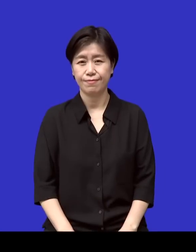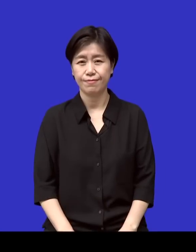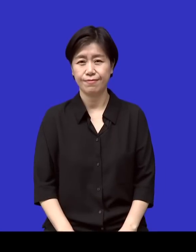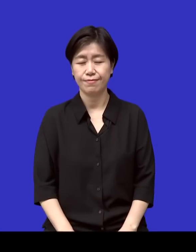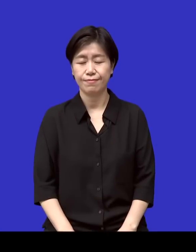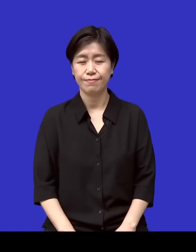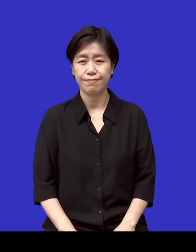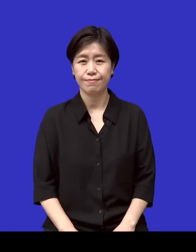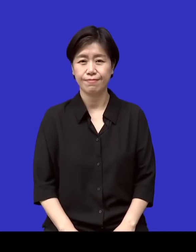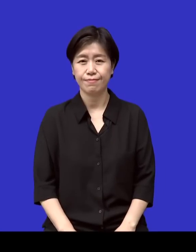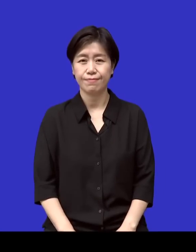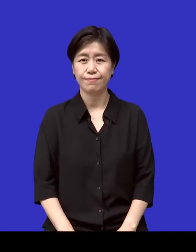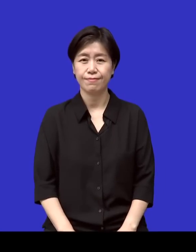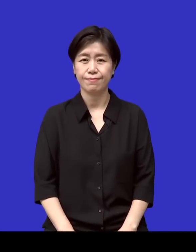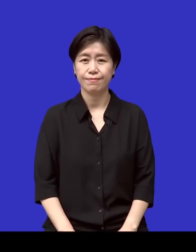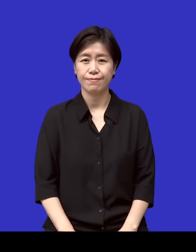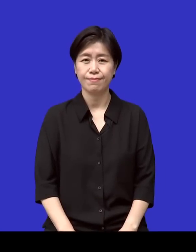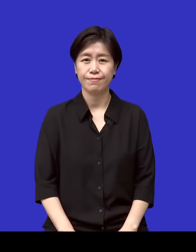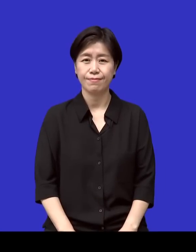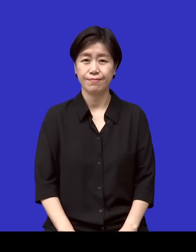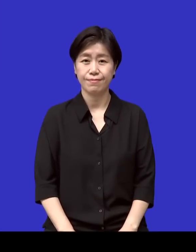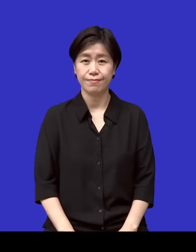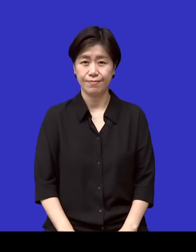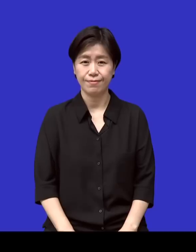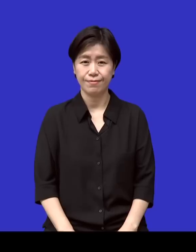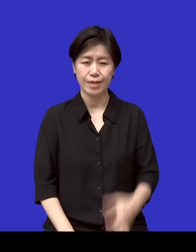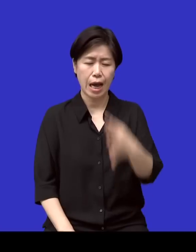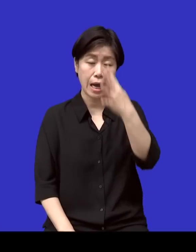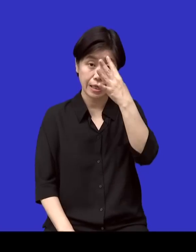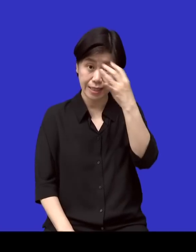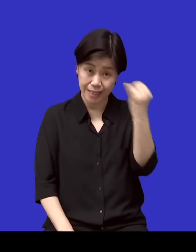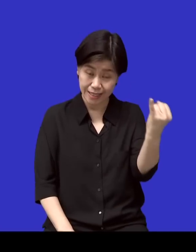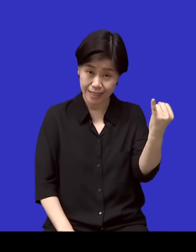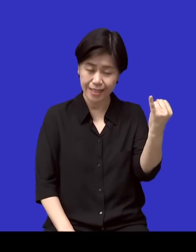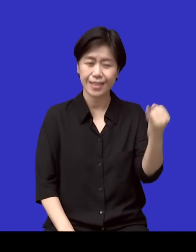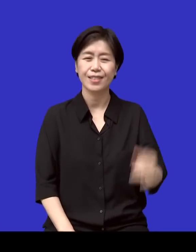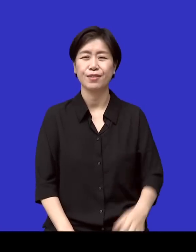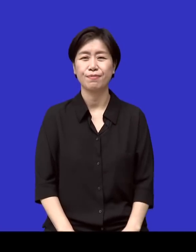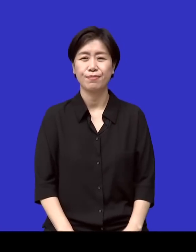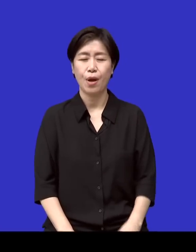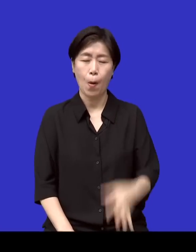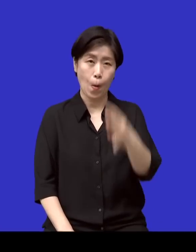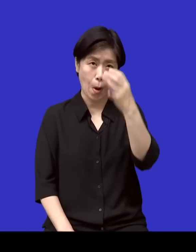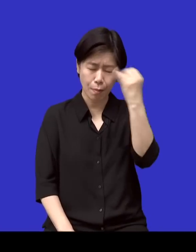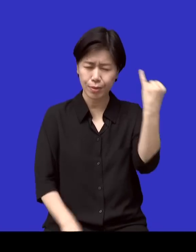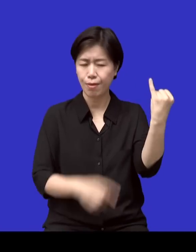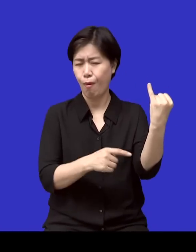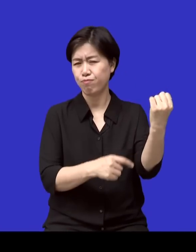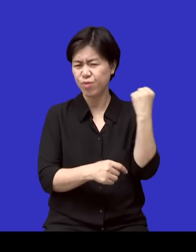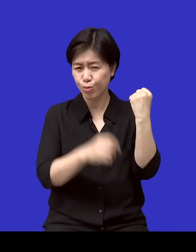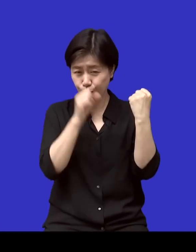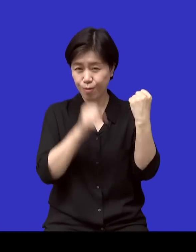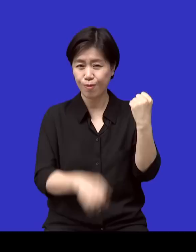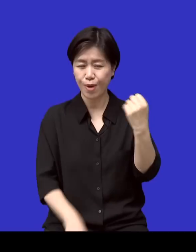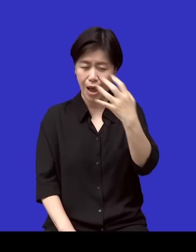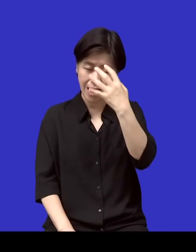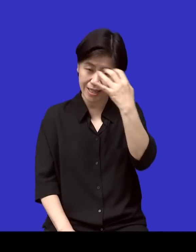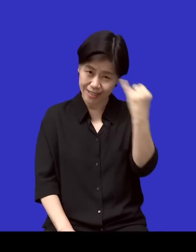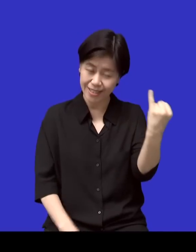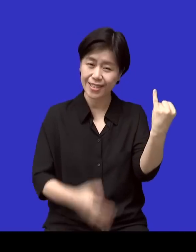그랬던 것 같은데 네. 제 또 할머니께서 할머니가 재등장을 등장. 할머니가 만병통치약이야. 만병통치.